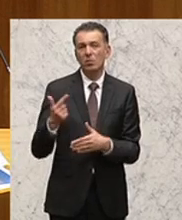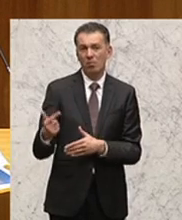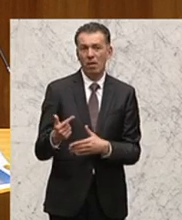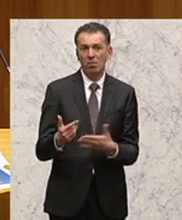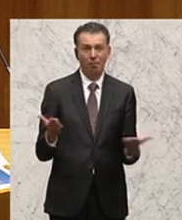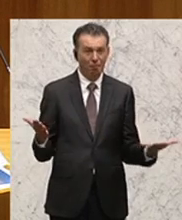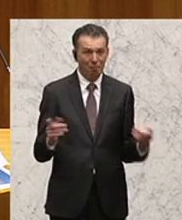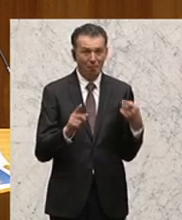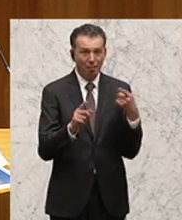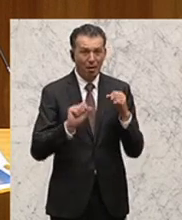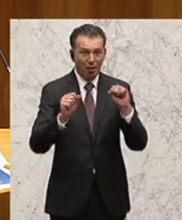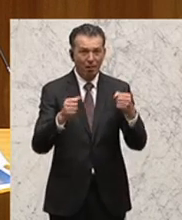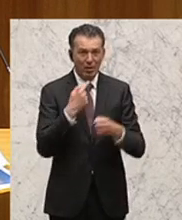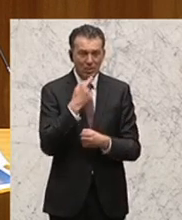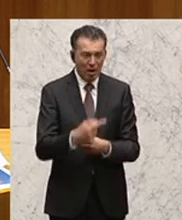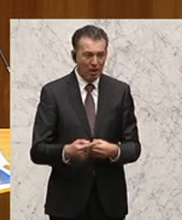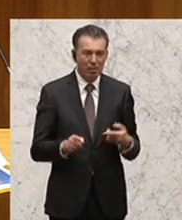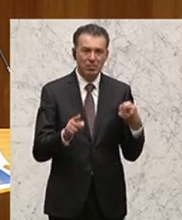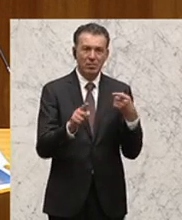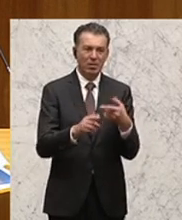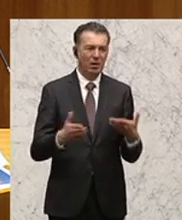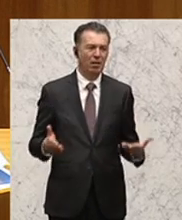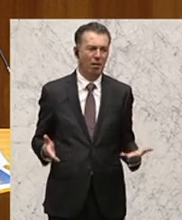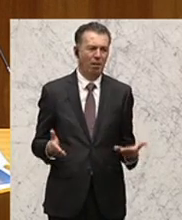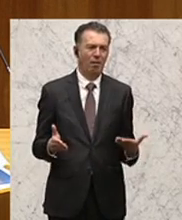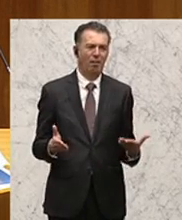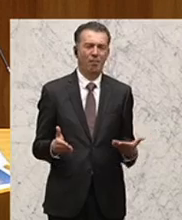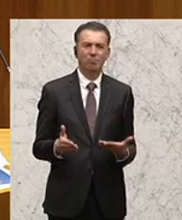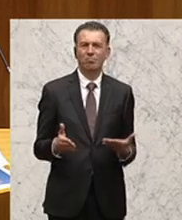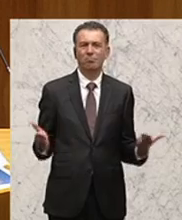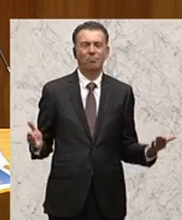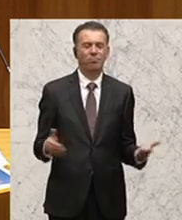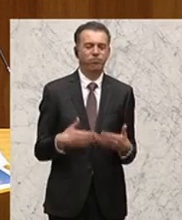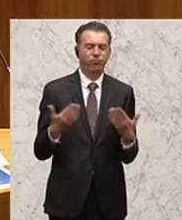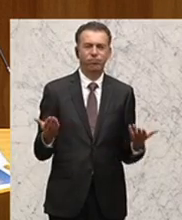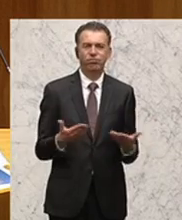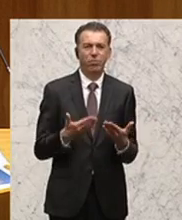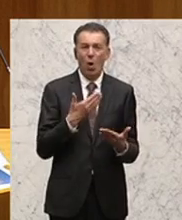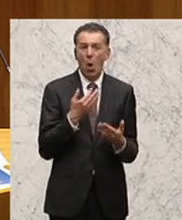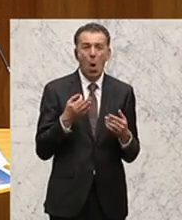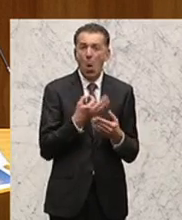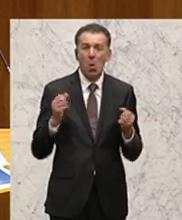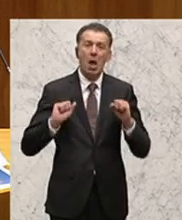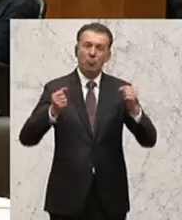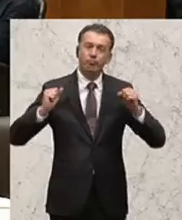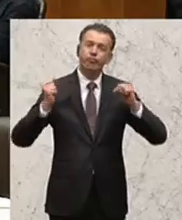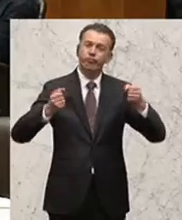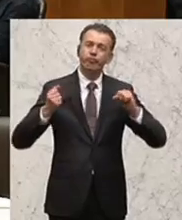als ambitioniert bezeichnet. Ich bezeichne diese Ziele als völlig ambitionsbefreit.